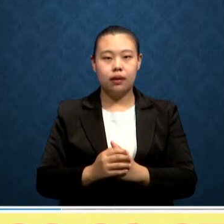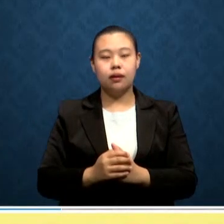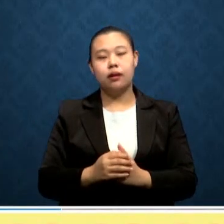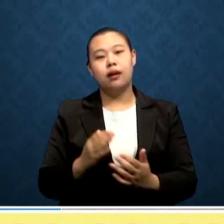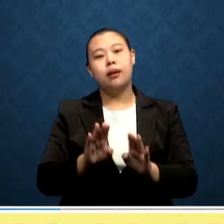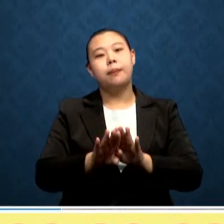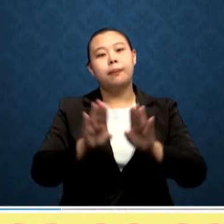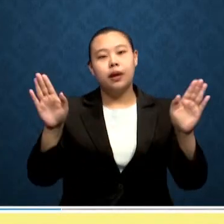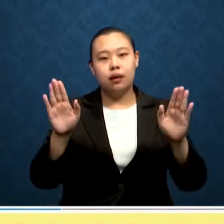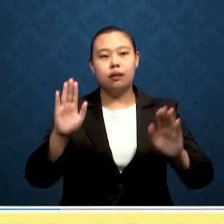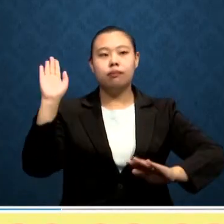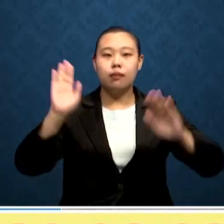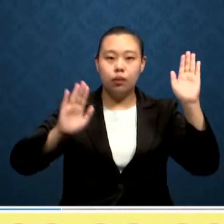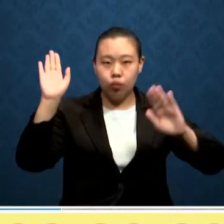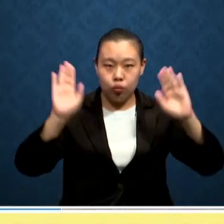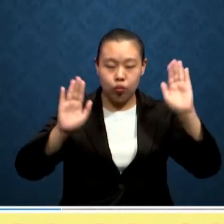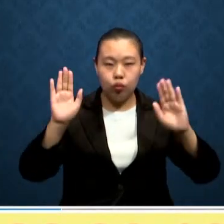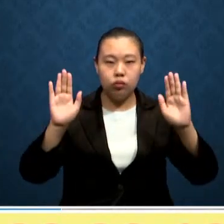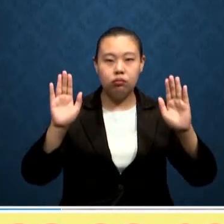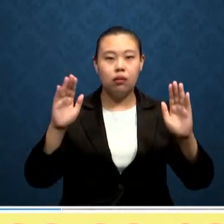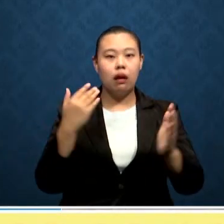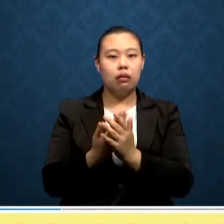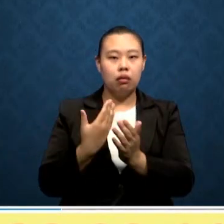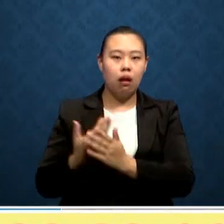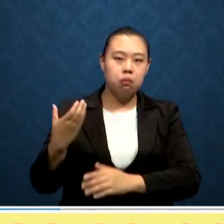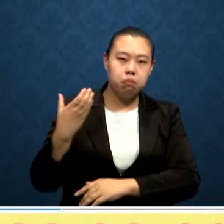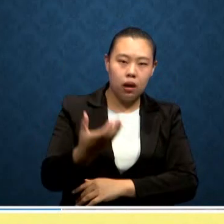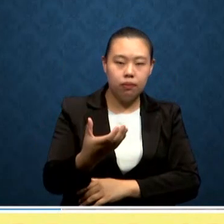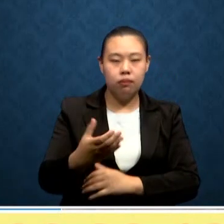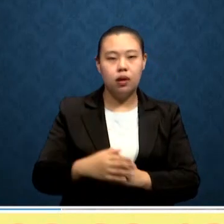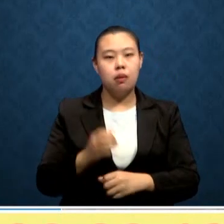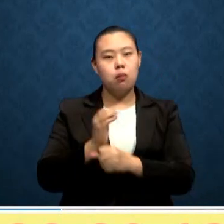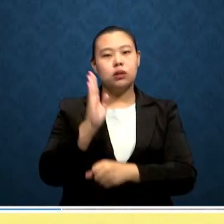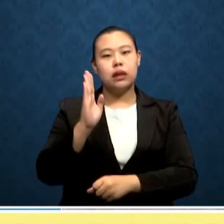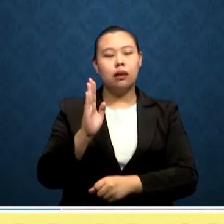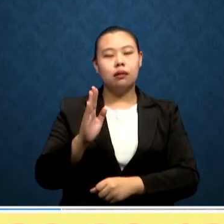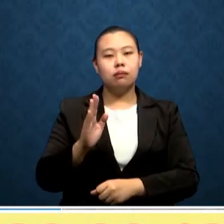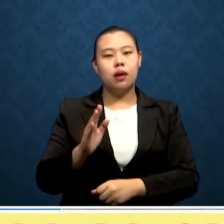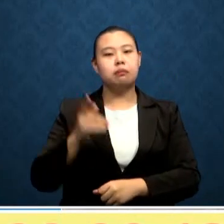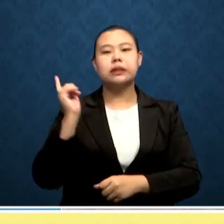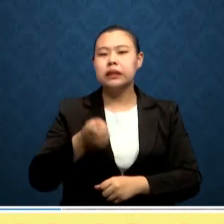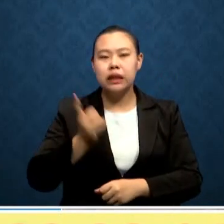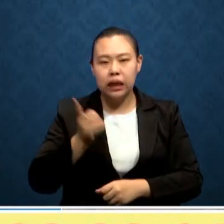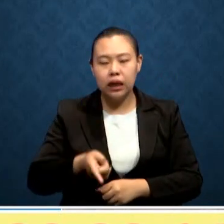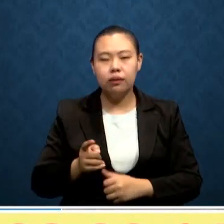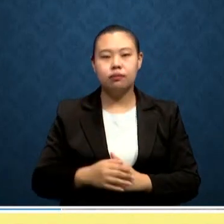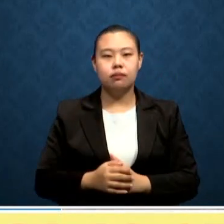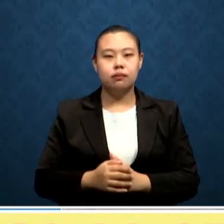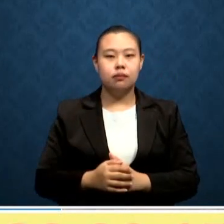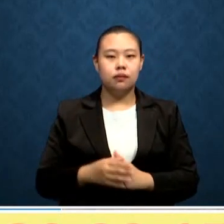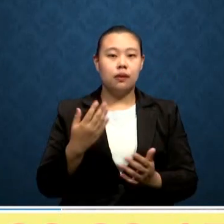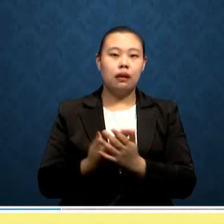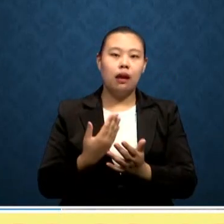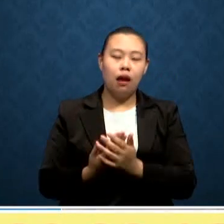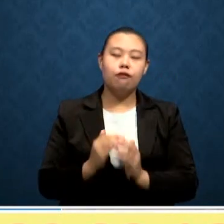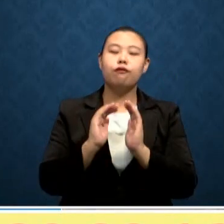นเวียนรอบแรกมีเอกชนหน้าเดิมฝาดโควต้าไปมากม